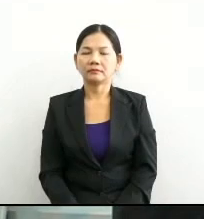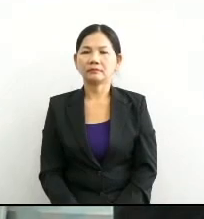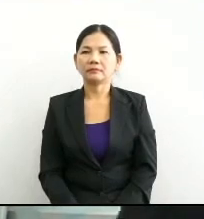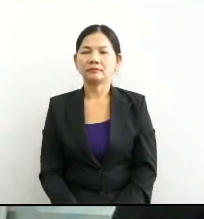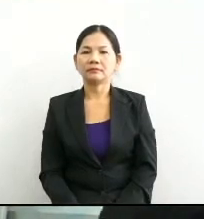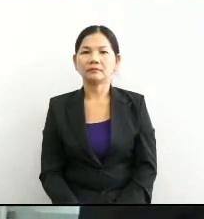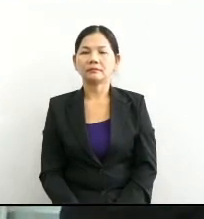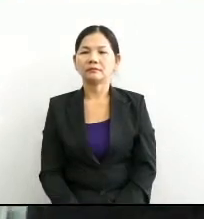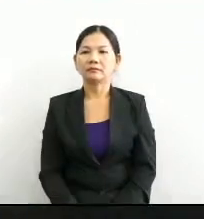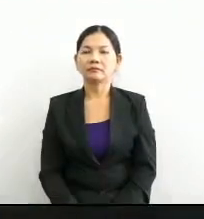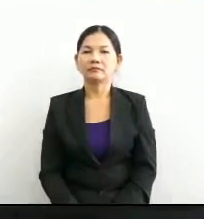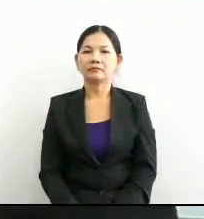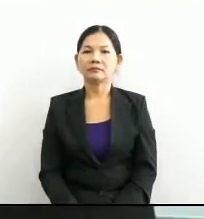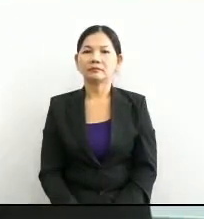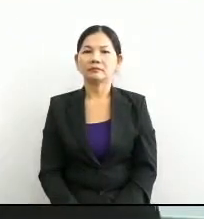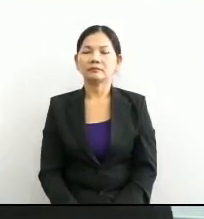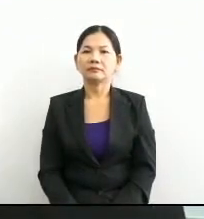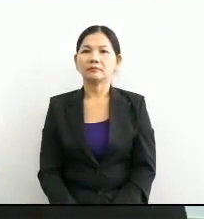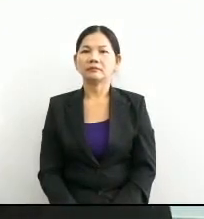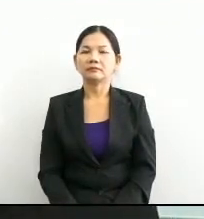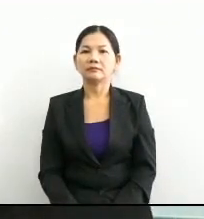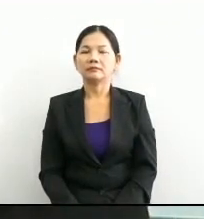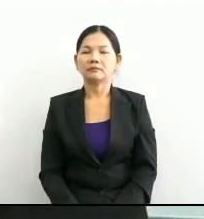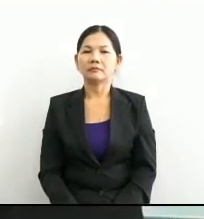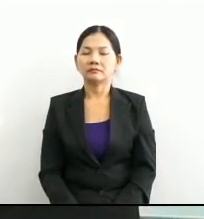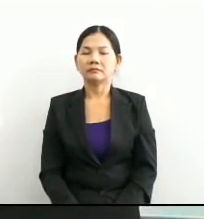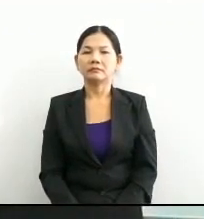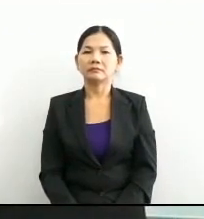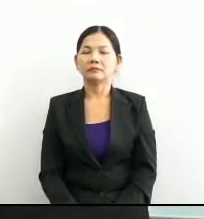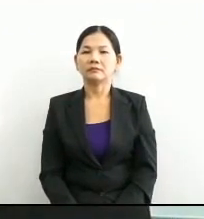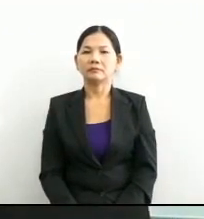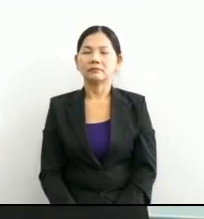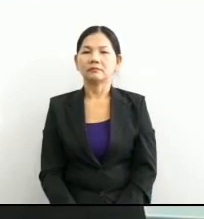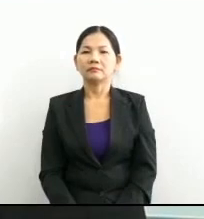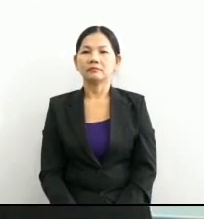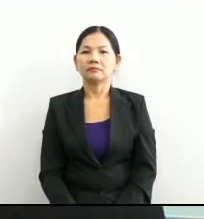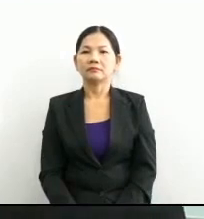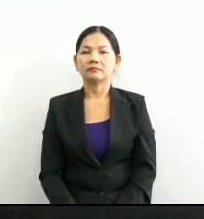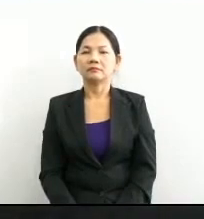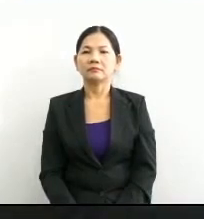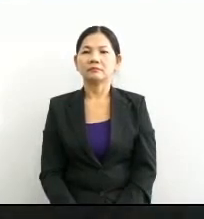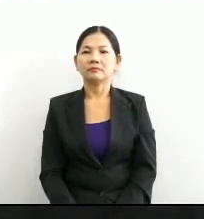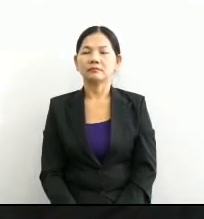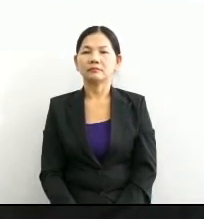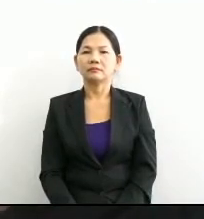bà này. Pin này con cất tham bị bà. Con ăn dục mấy ăn ở trên. Ở chắc bạc ăn sư. Ở sư chắc bạc pin nè con